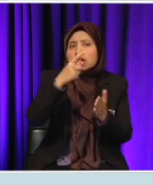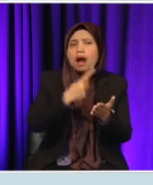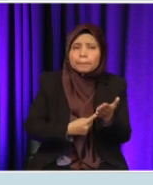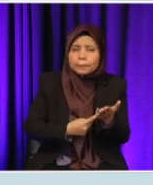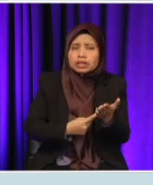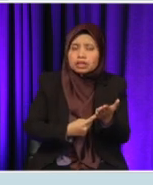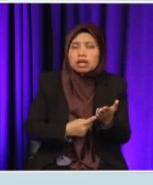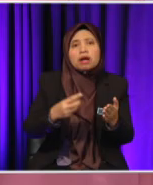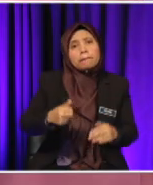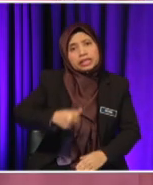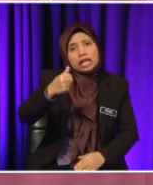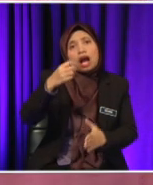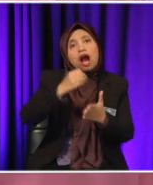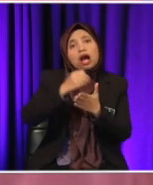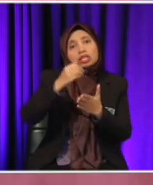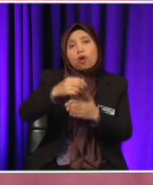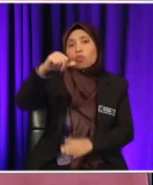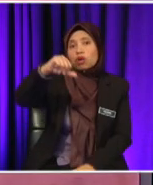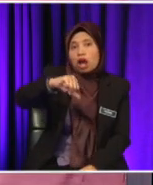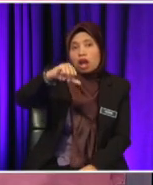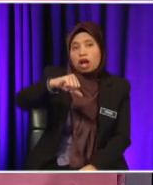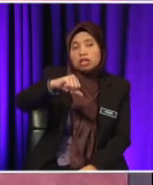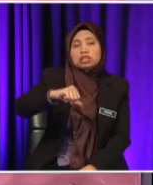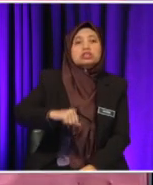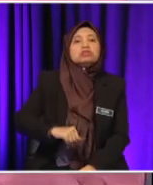menang ataupun kala itu adalah